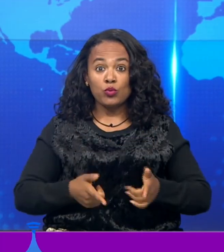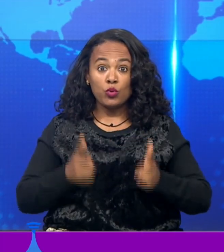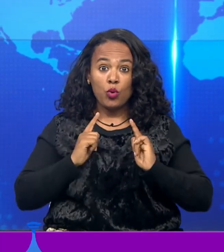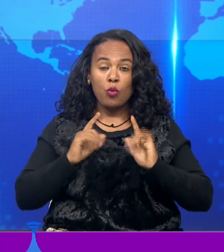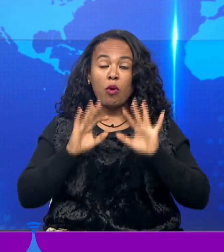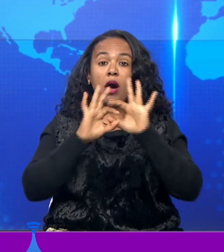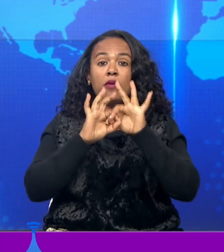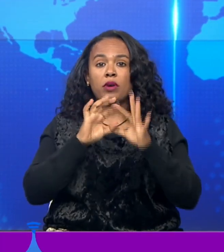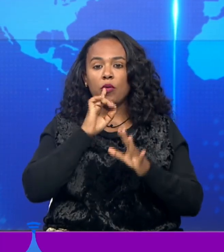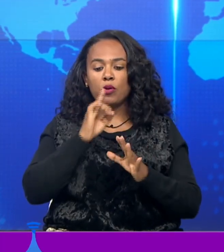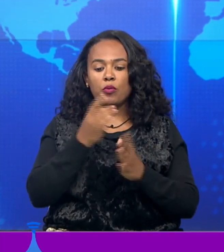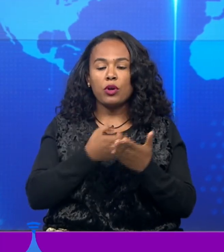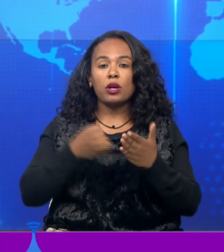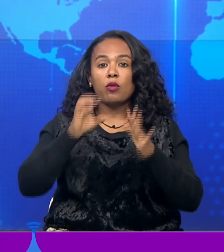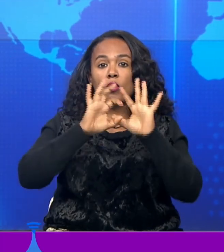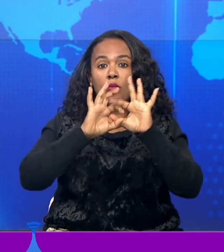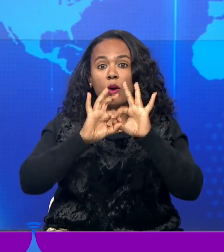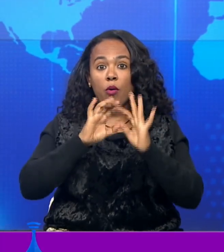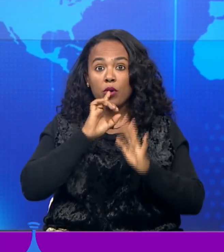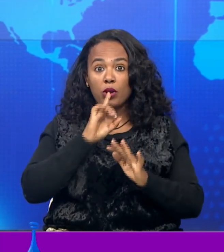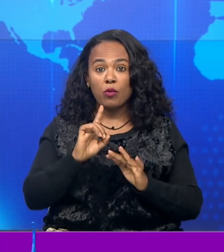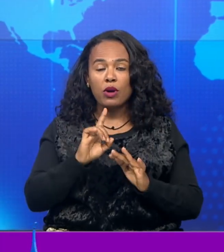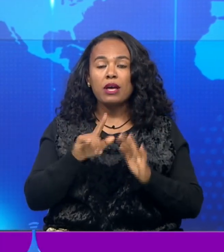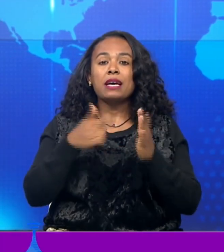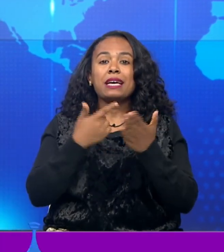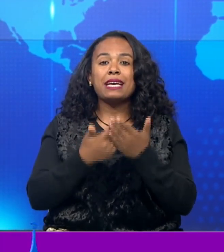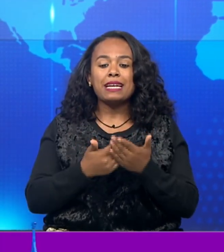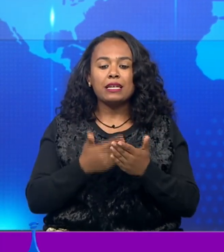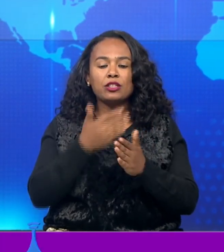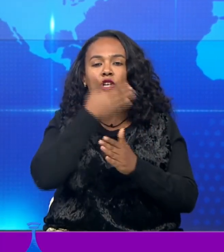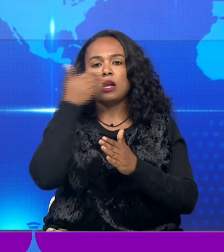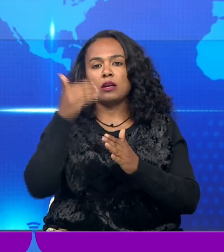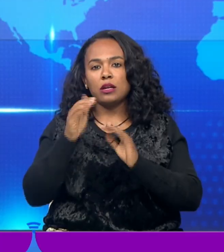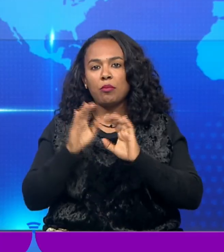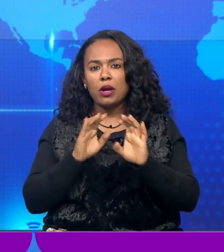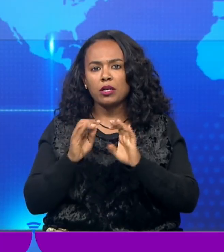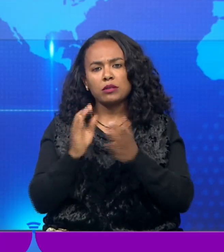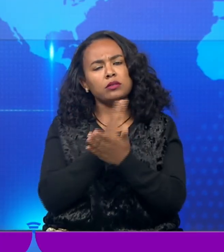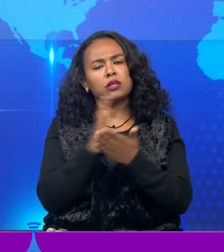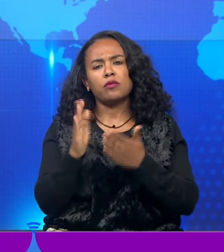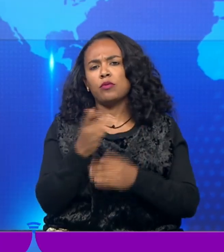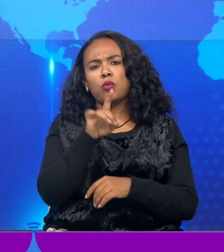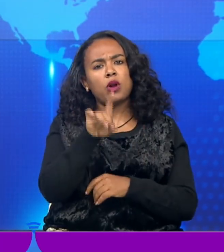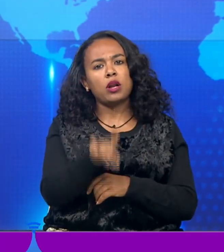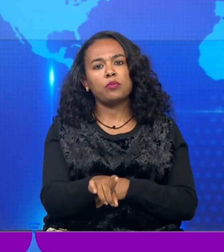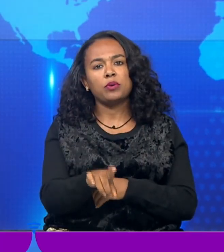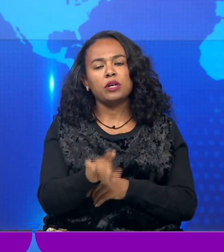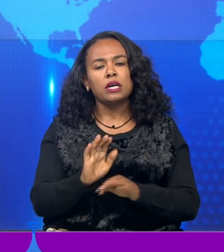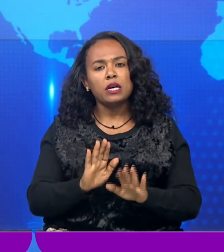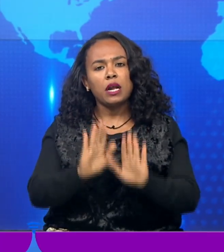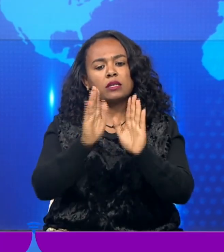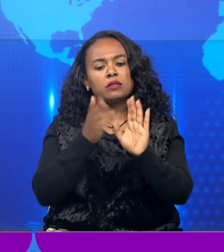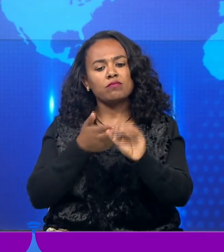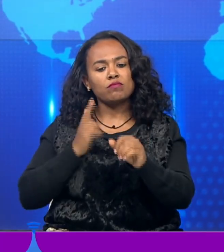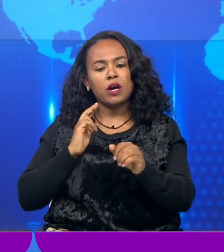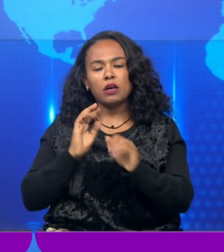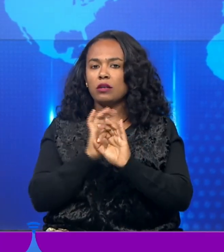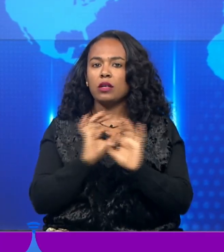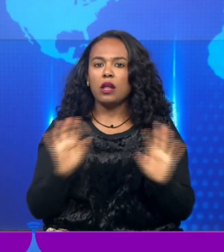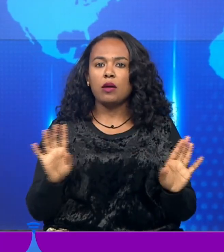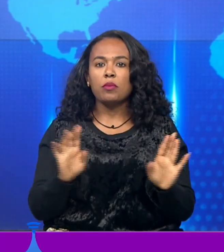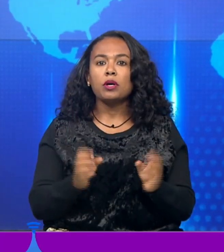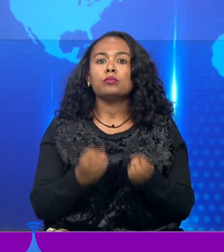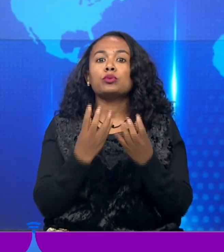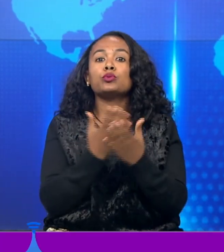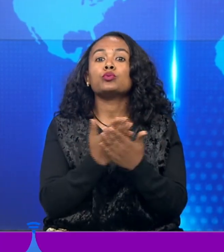ኑሮ ኢኮኖሚያዊ ነው። ስለዚህ ኑሮህን የተሻለ ለማድረግ ተሳታፊ መሆን አለብህ። ራስህን ማግለል የለብህም። ብዙ